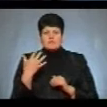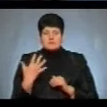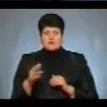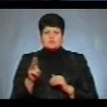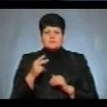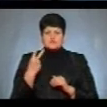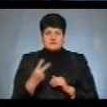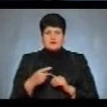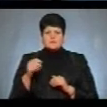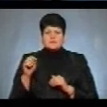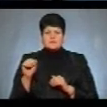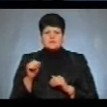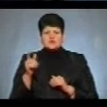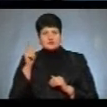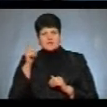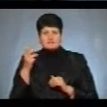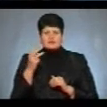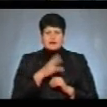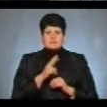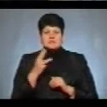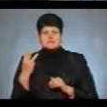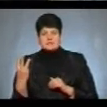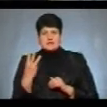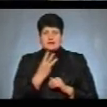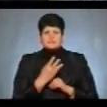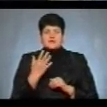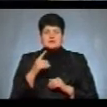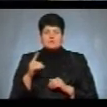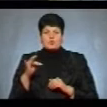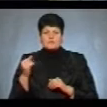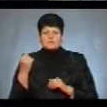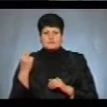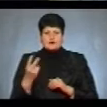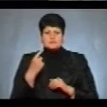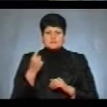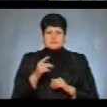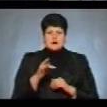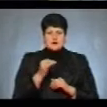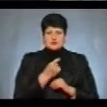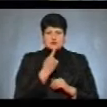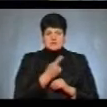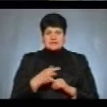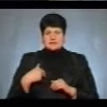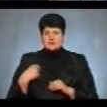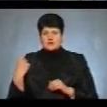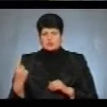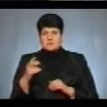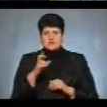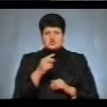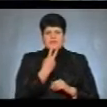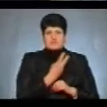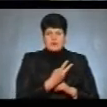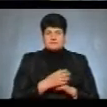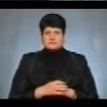Тернопільський район – 2, Чортків – Кременець – по 3, Зборів – 2, Збараш – 1, Гусятин, Монастири, Заліщики – по 1, Бережанах – 2.